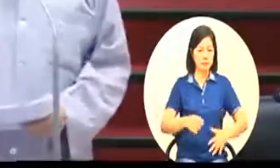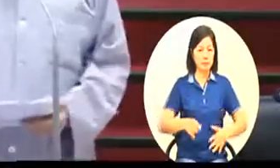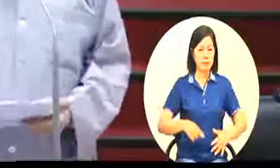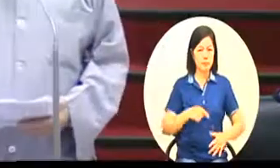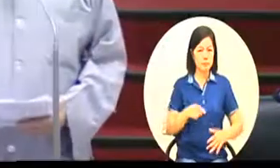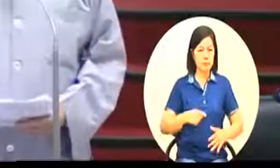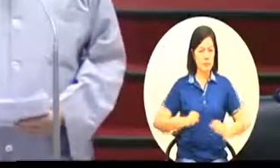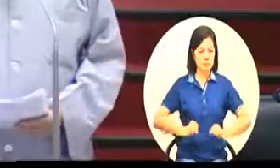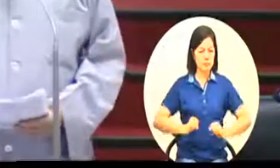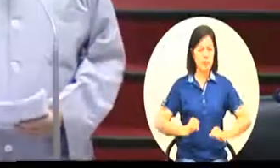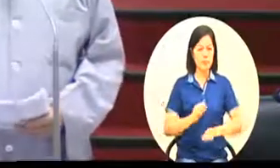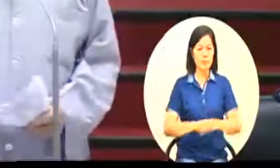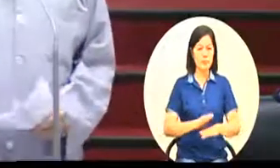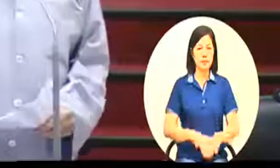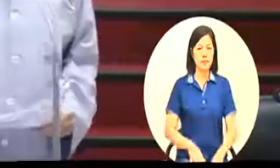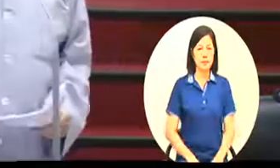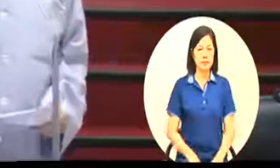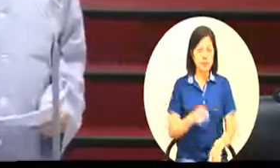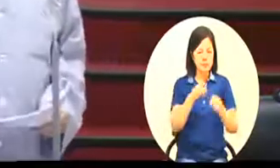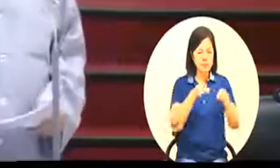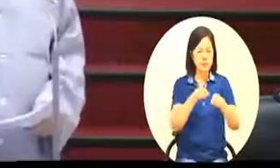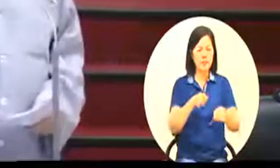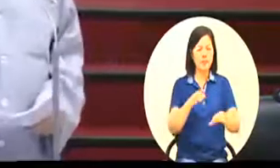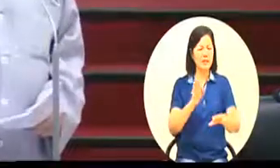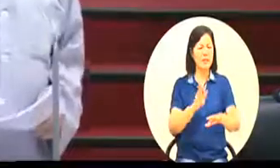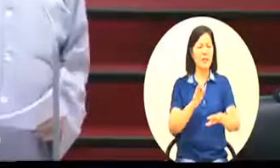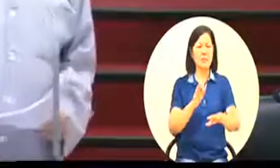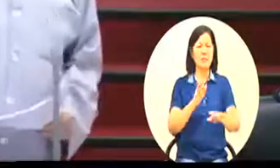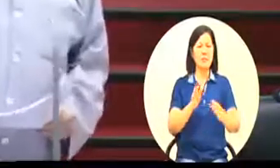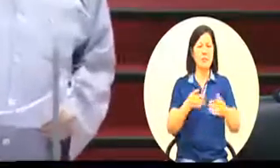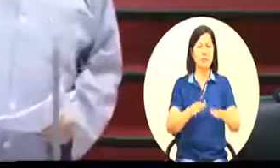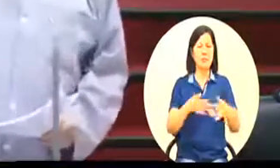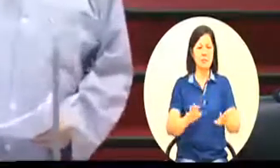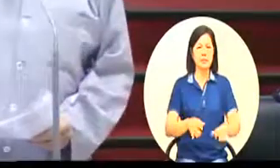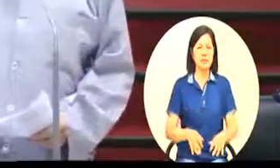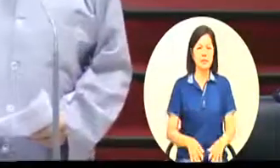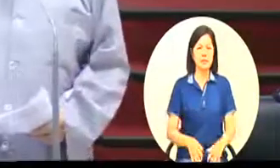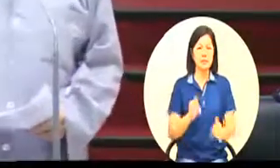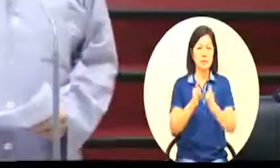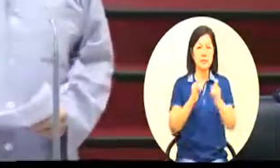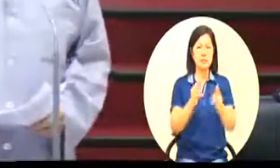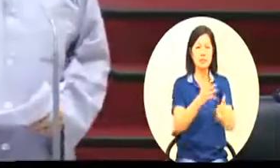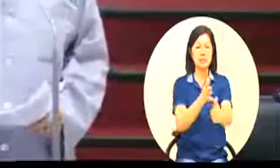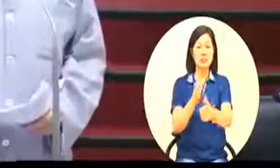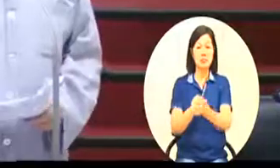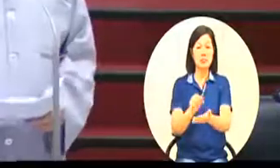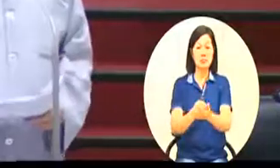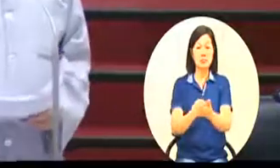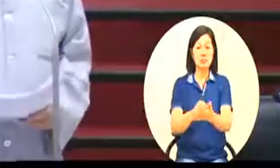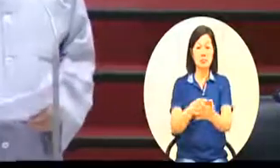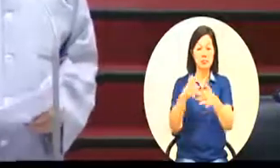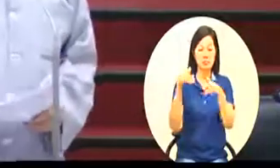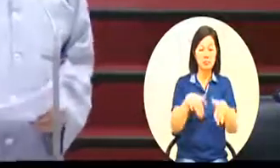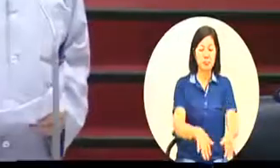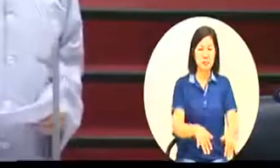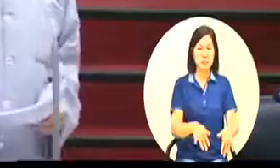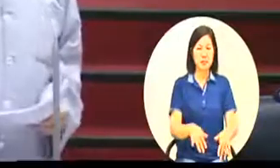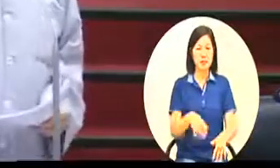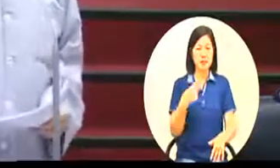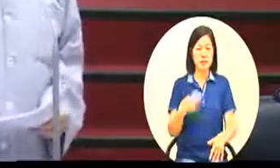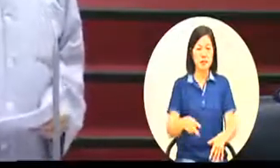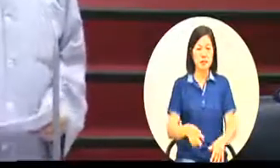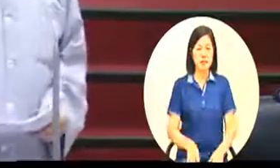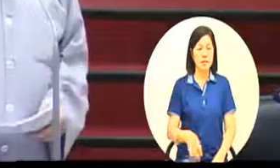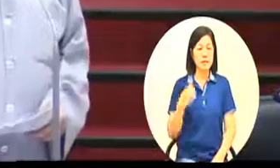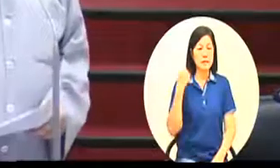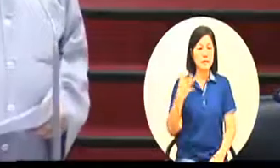咧，民意伫咧搏，啊，搁要求遐中间选民，我唔相信。最新的